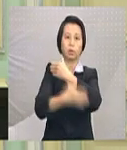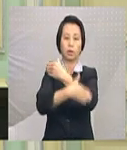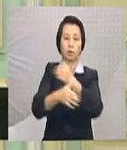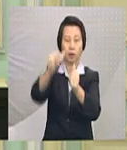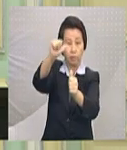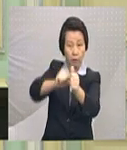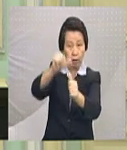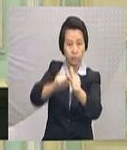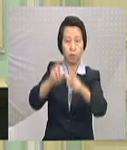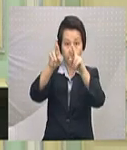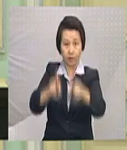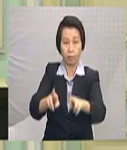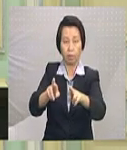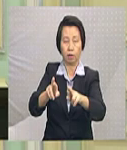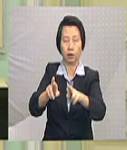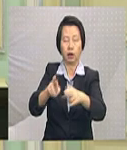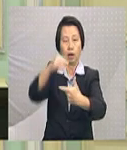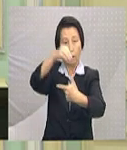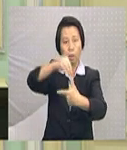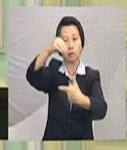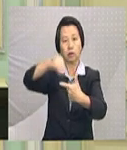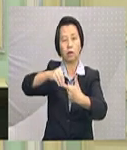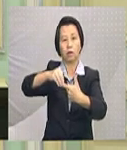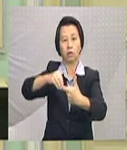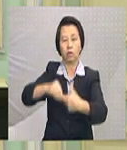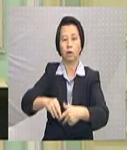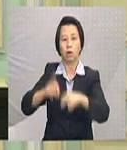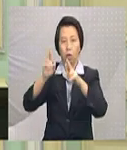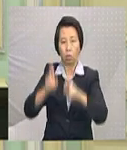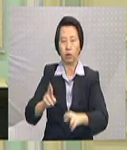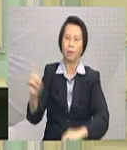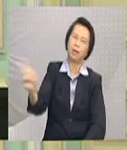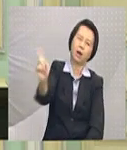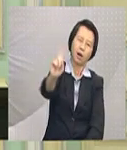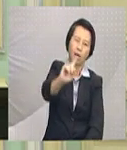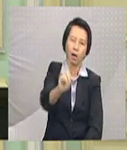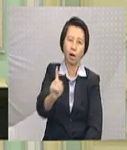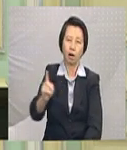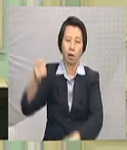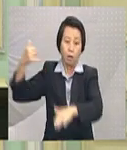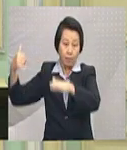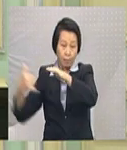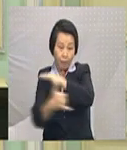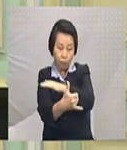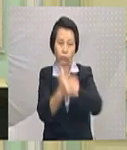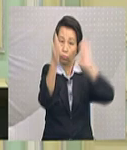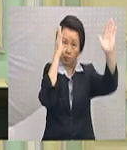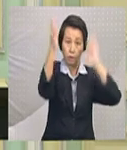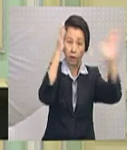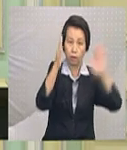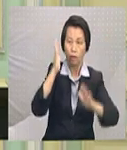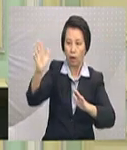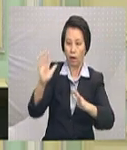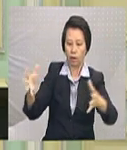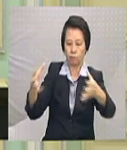Setiap rakyat kita ataupun warga mana sekalipun yang masuk ke negara kita